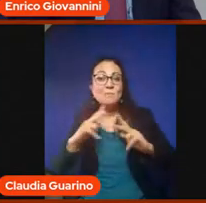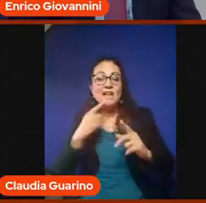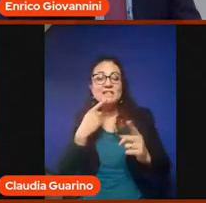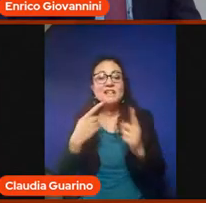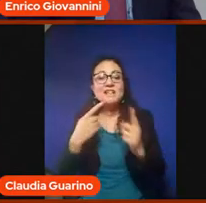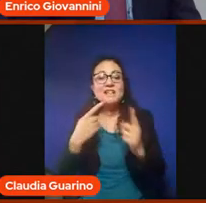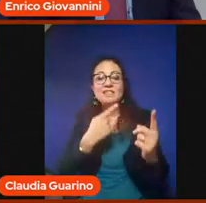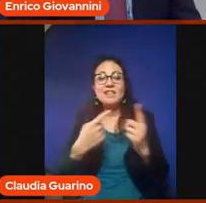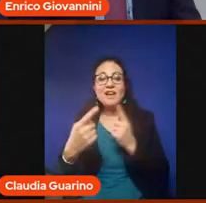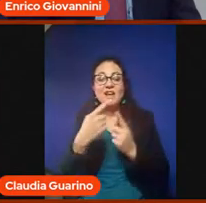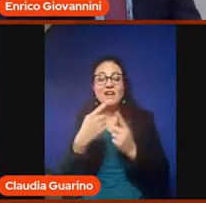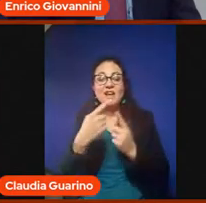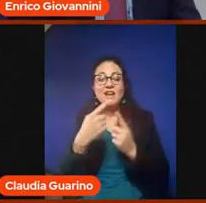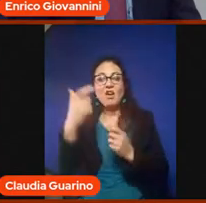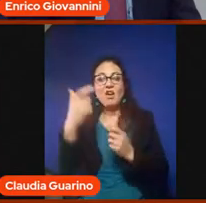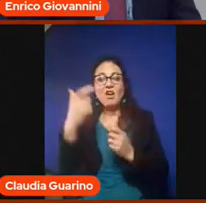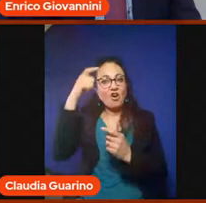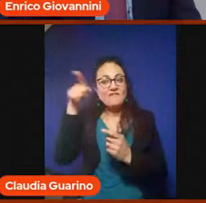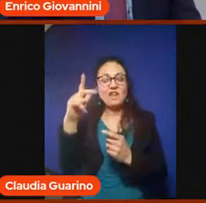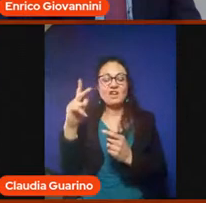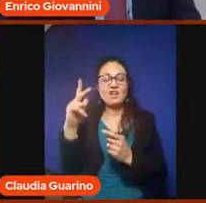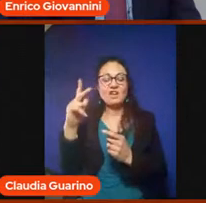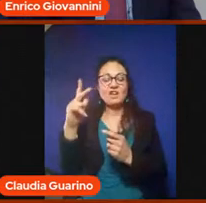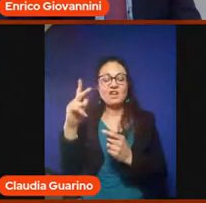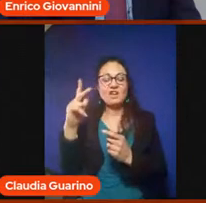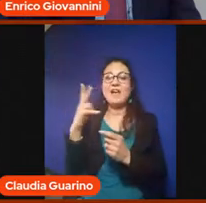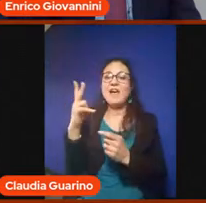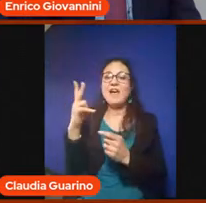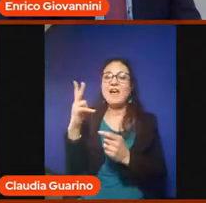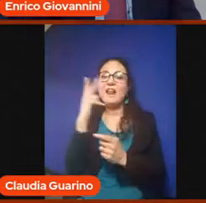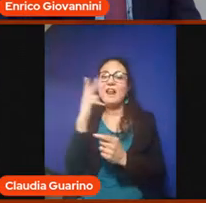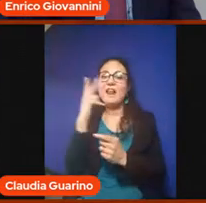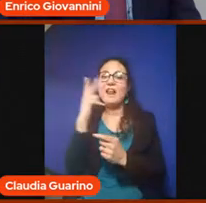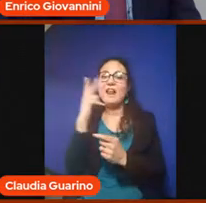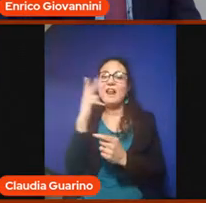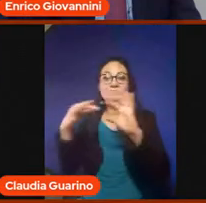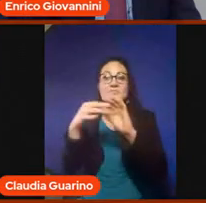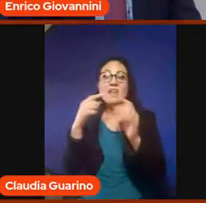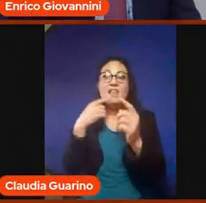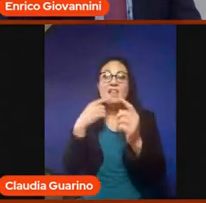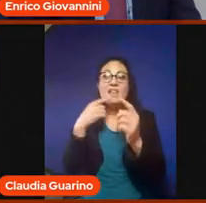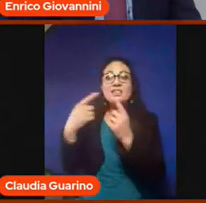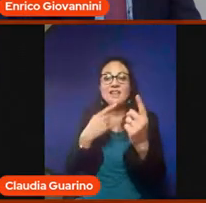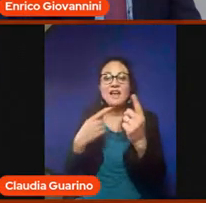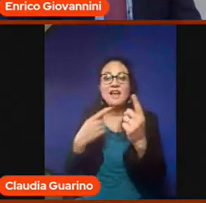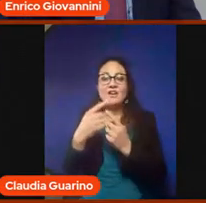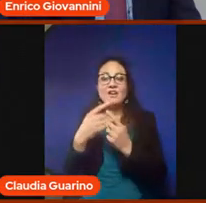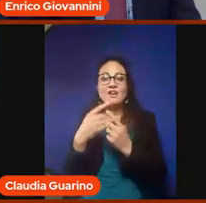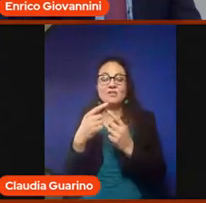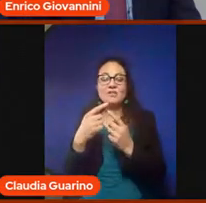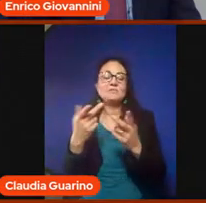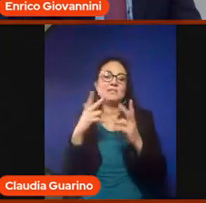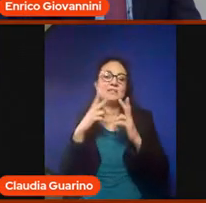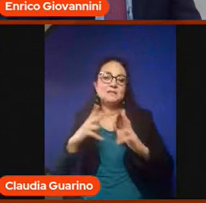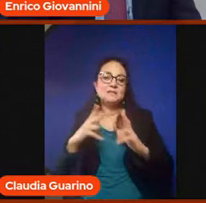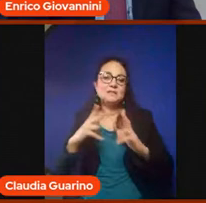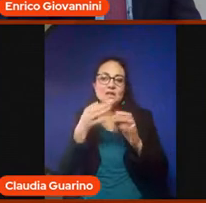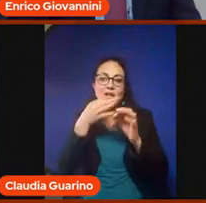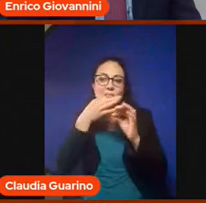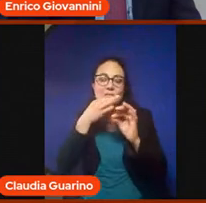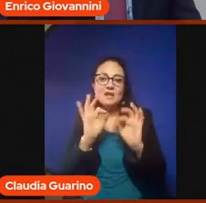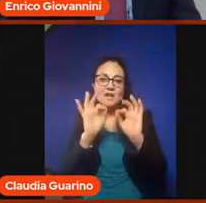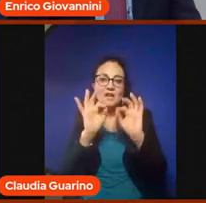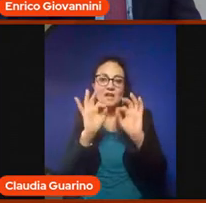religioni, questa speranza di dialogo fra scienza e filosofia sono sicuramente, diciamo, all'atere delle